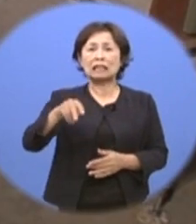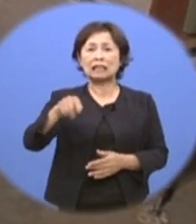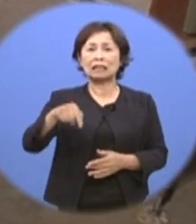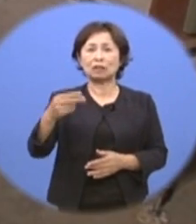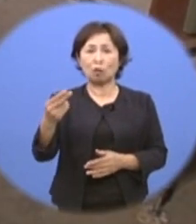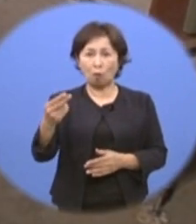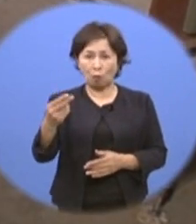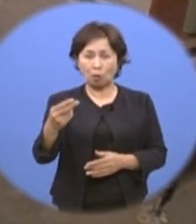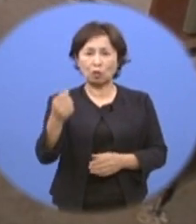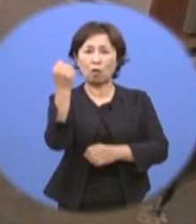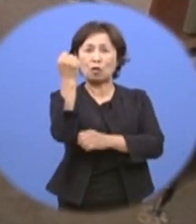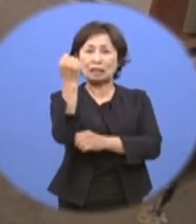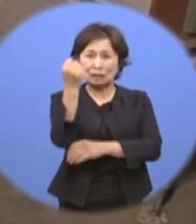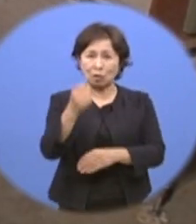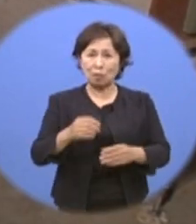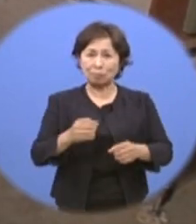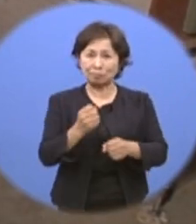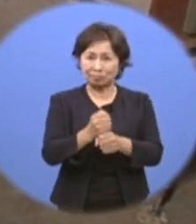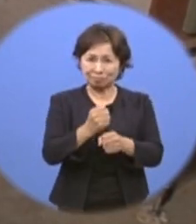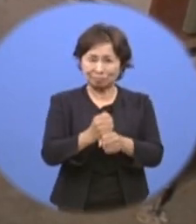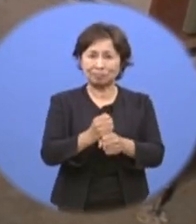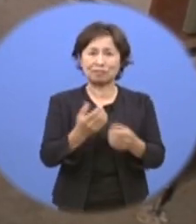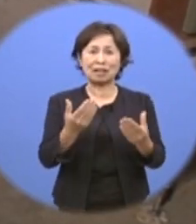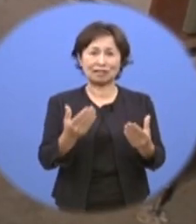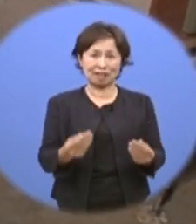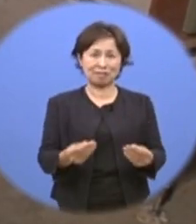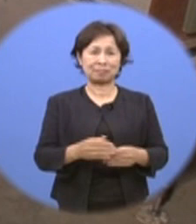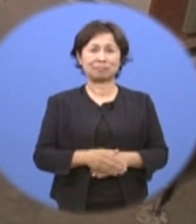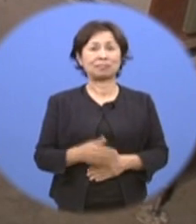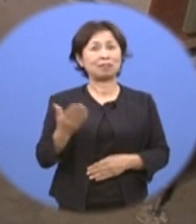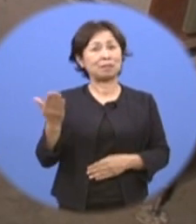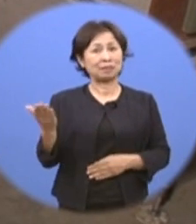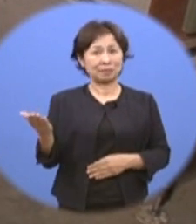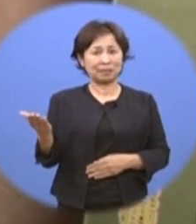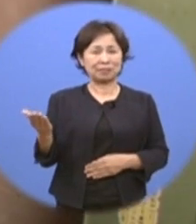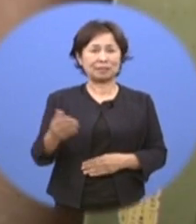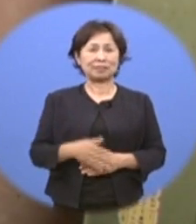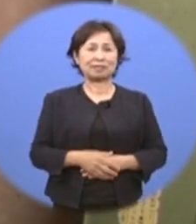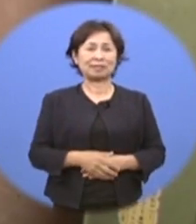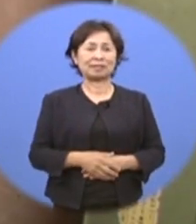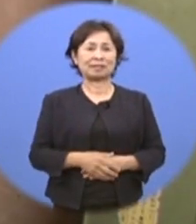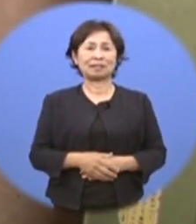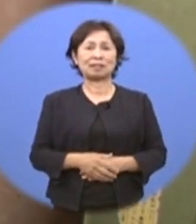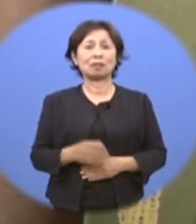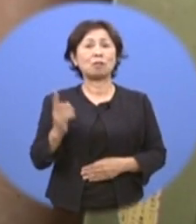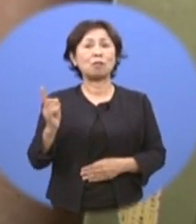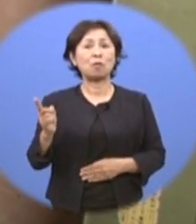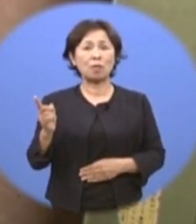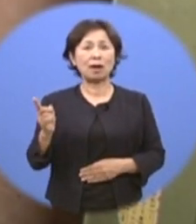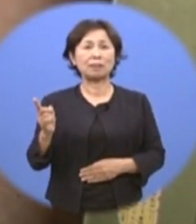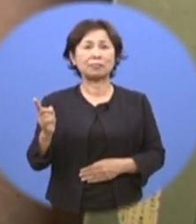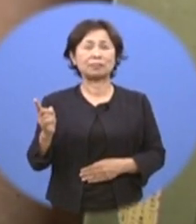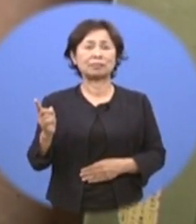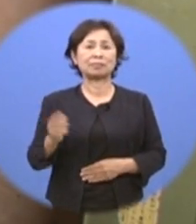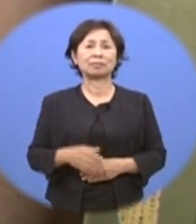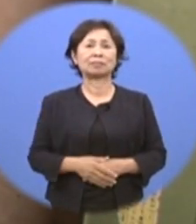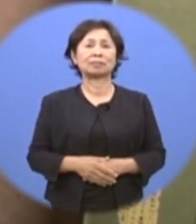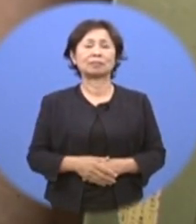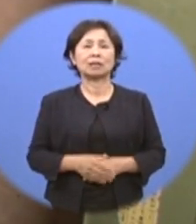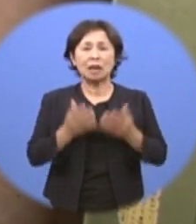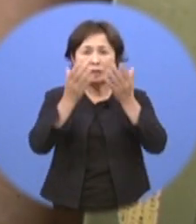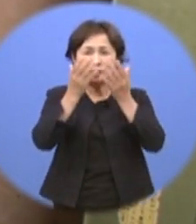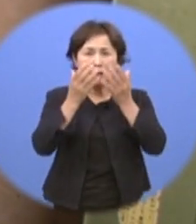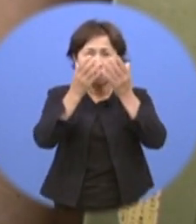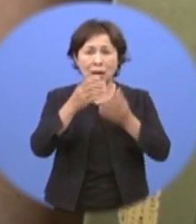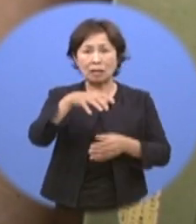ここではどのような工事を行っているのでしょうか。 ここはですね、洗面所